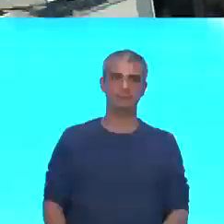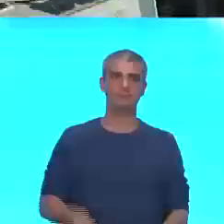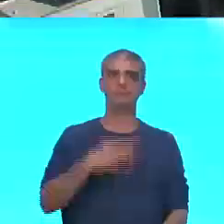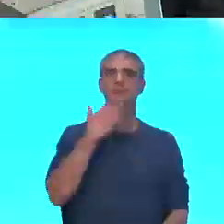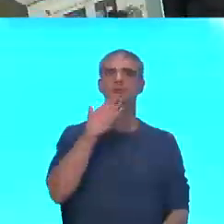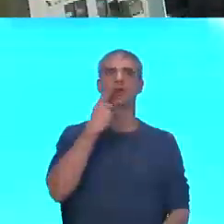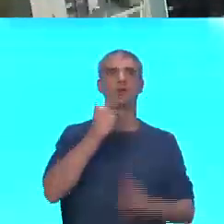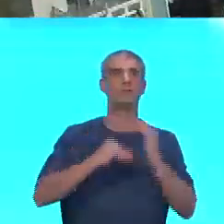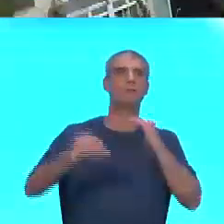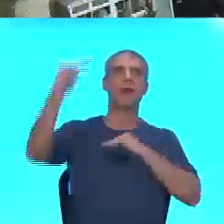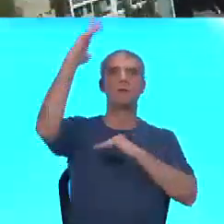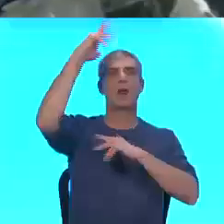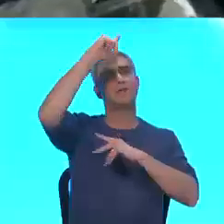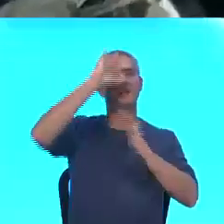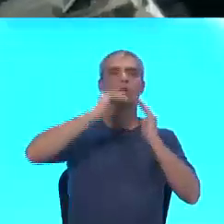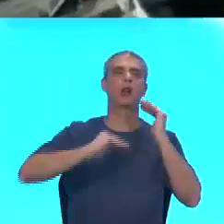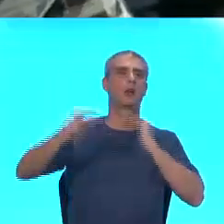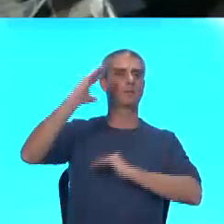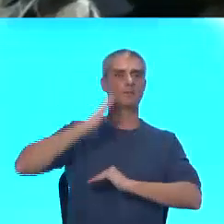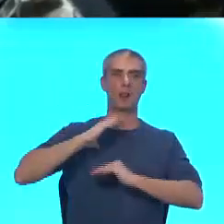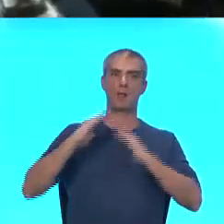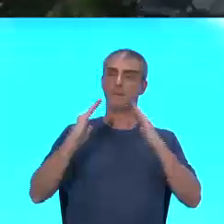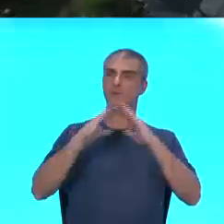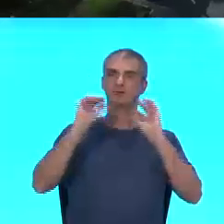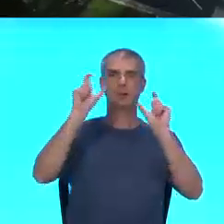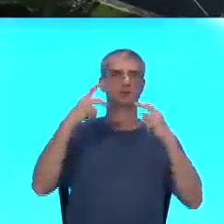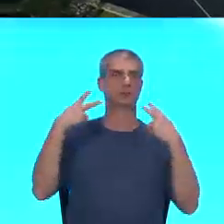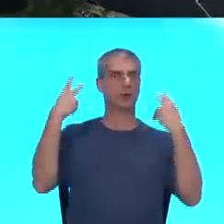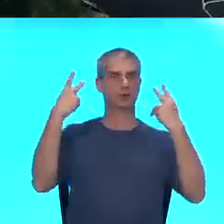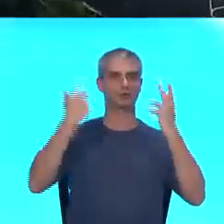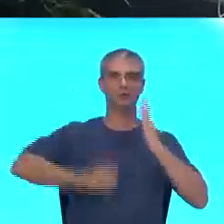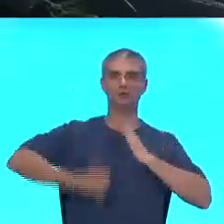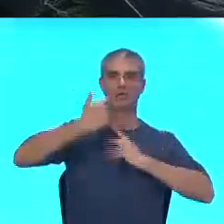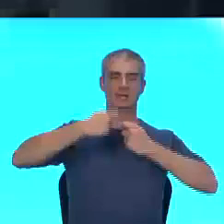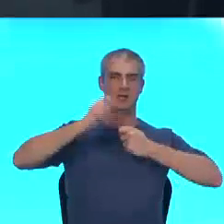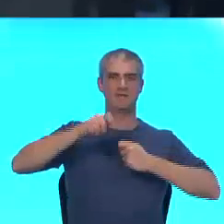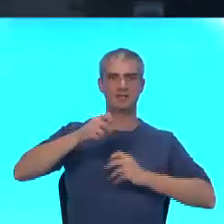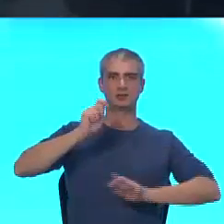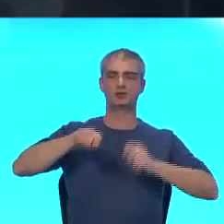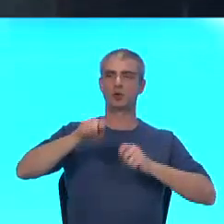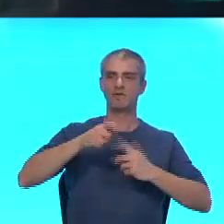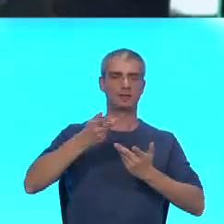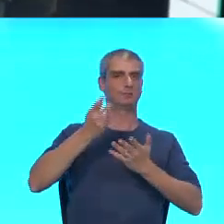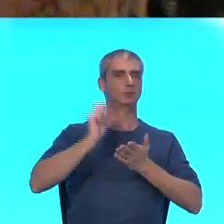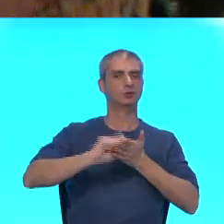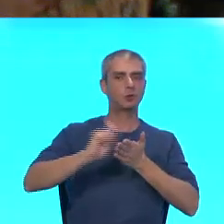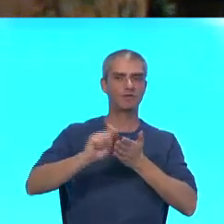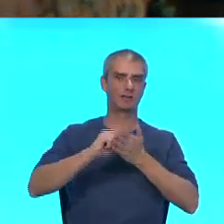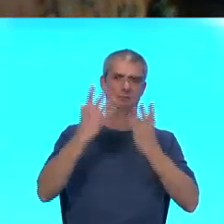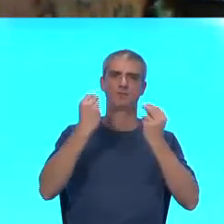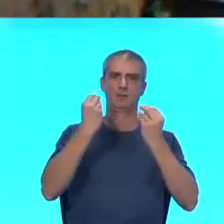ירושלים היא למעלה ושל מעלה. הבית של החשובים, שרים, חברי כנסת, שופטים, סופרים ועוד ועוד.